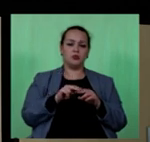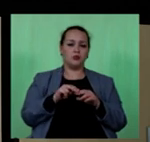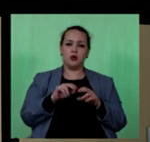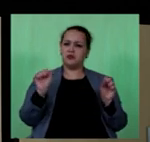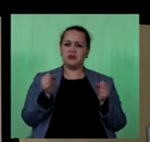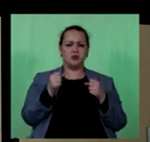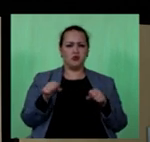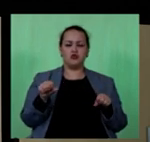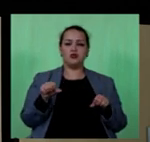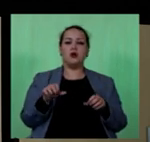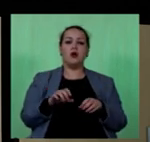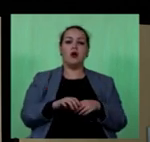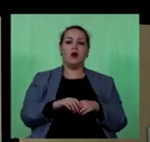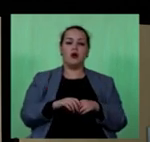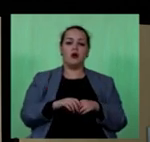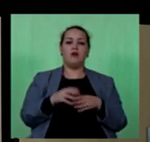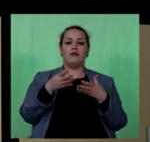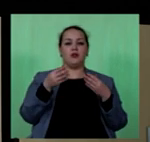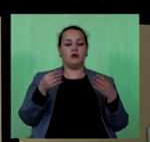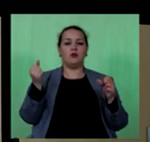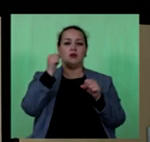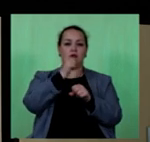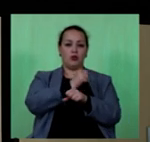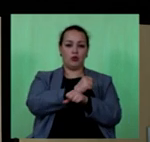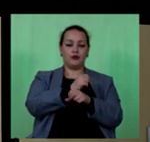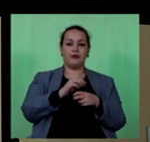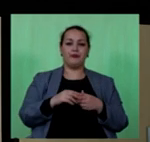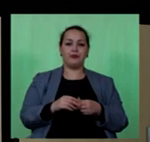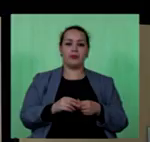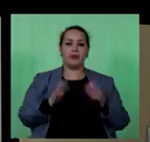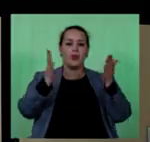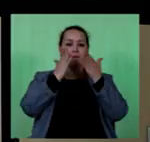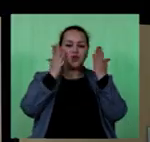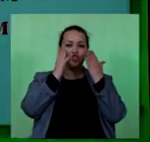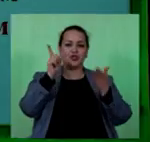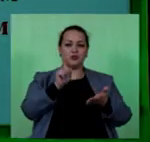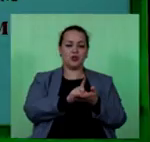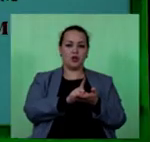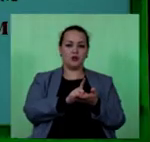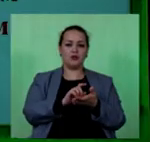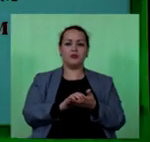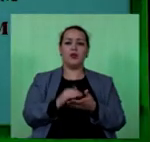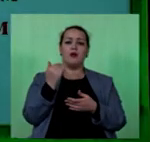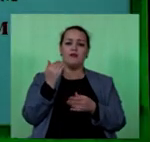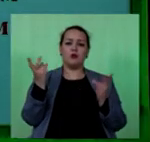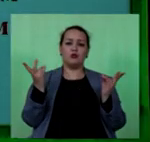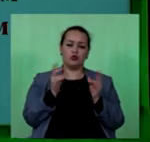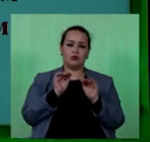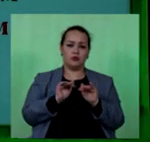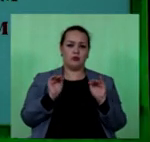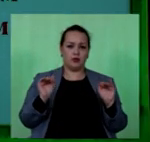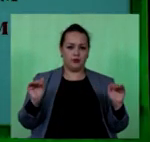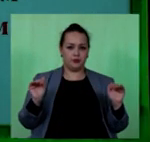быть весенний станции давайте прочитаем задании вам нужно ребята